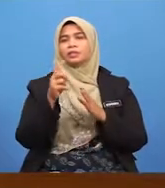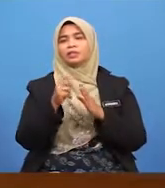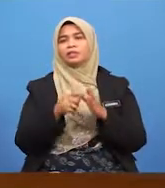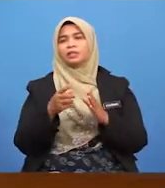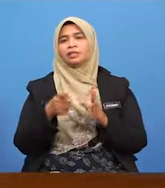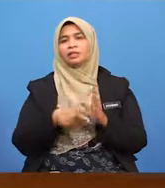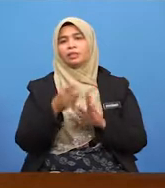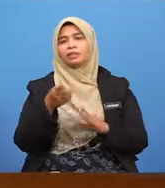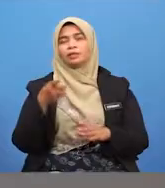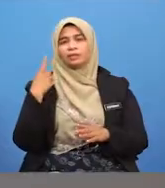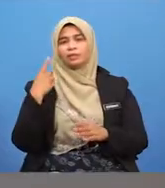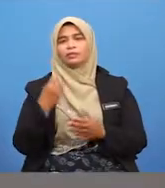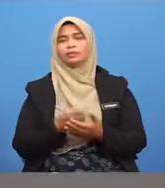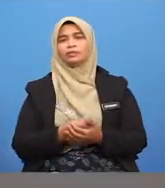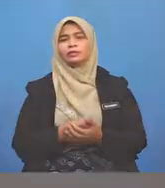belajar